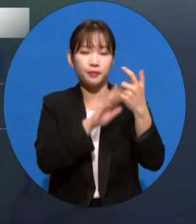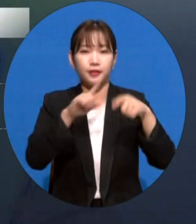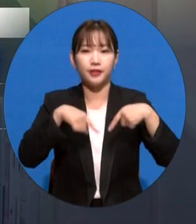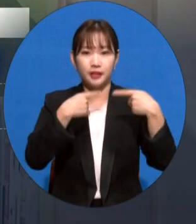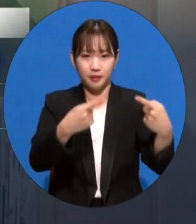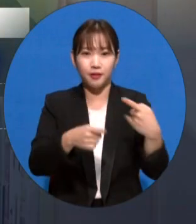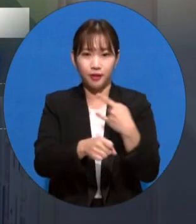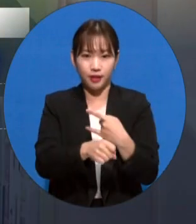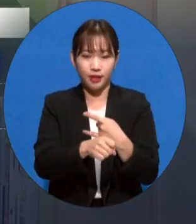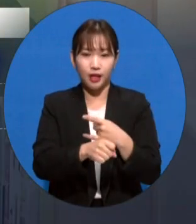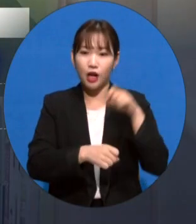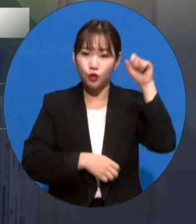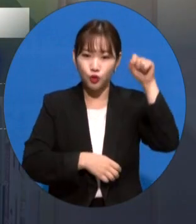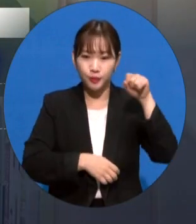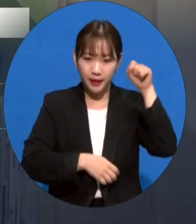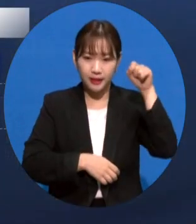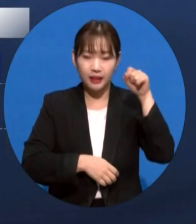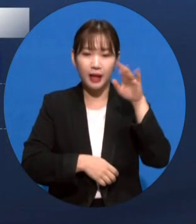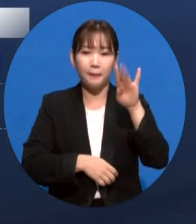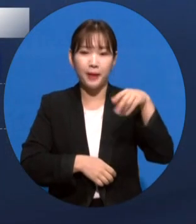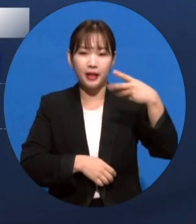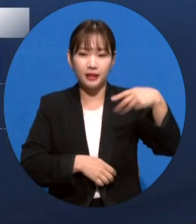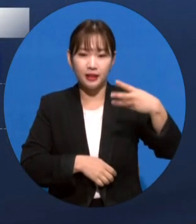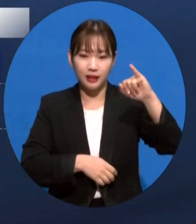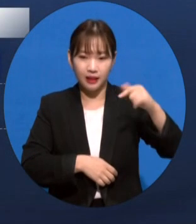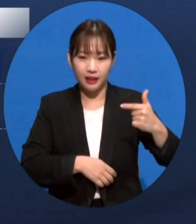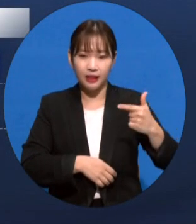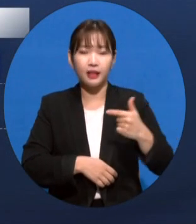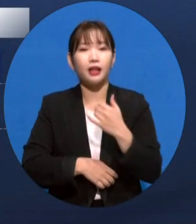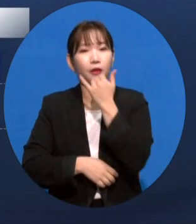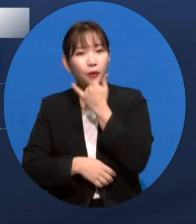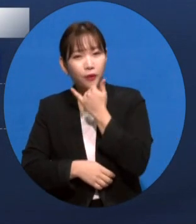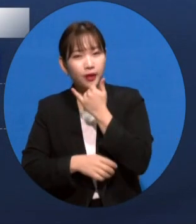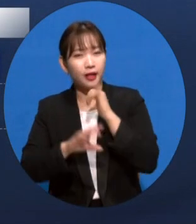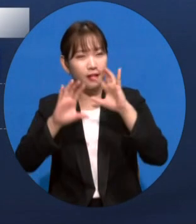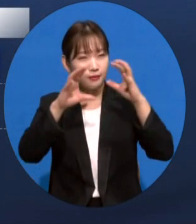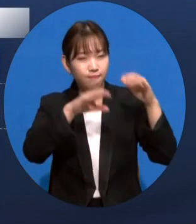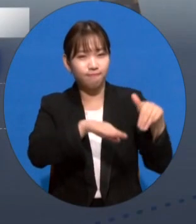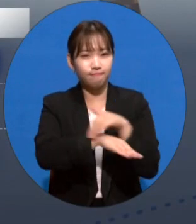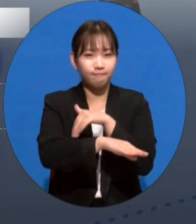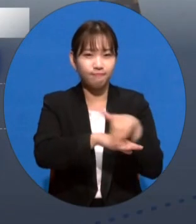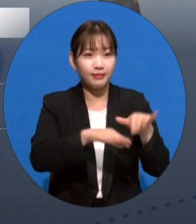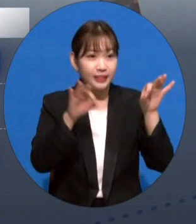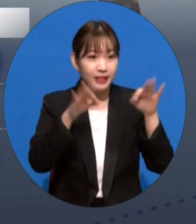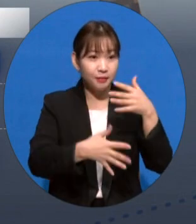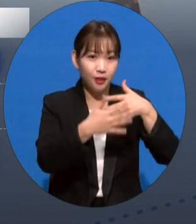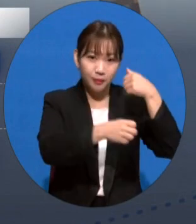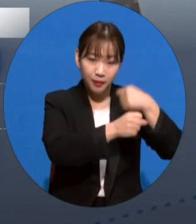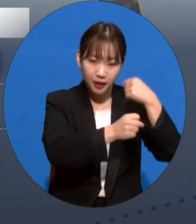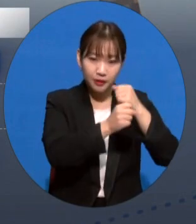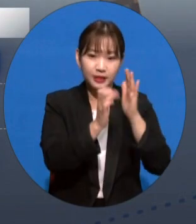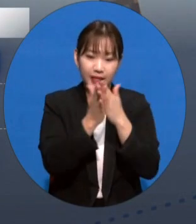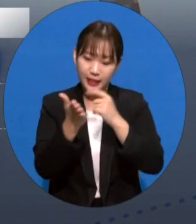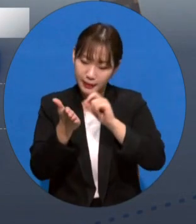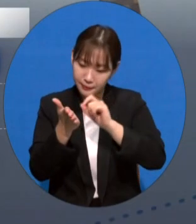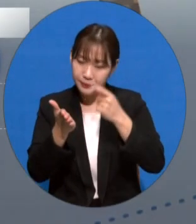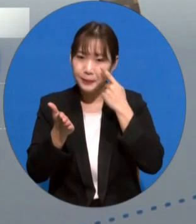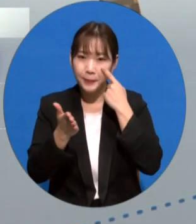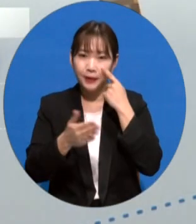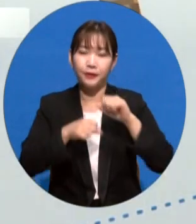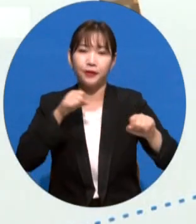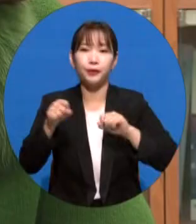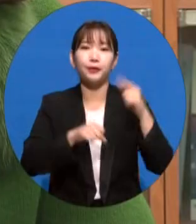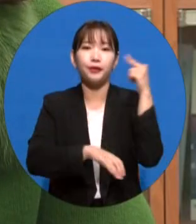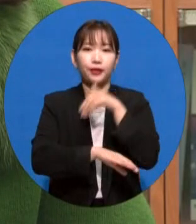참여하고 우즈베키스탄과 베를린, 독일 등 다양한 국가를 돌며 단편 영화 제작과 책 쓰기 활동이 펼쳐질